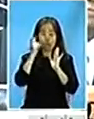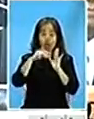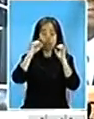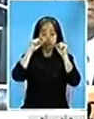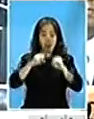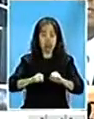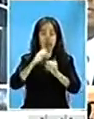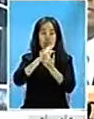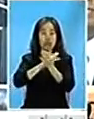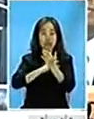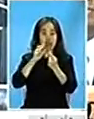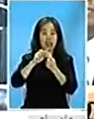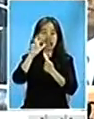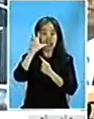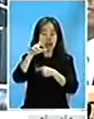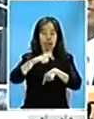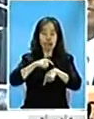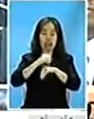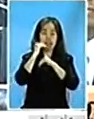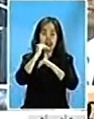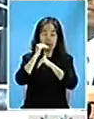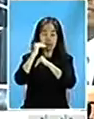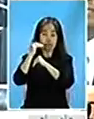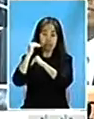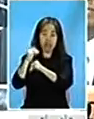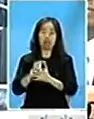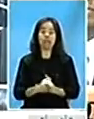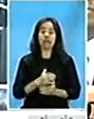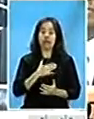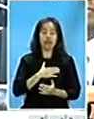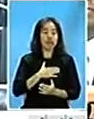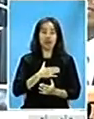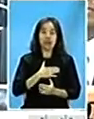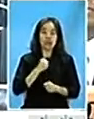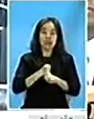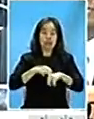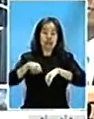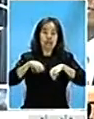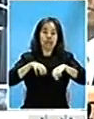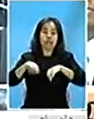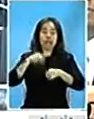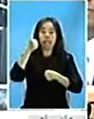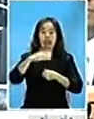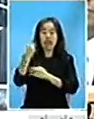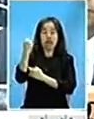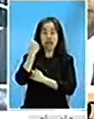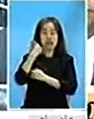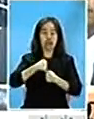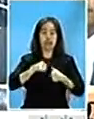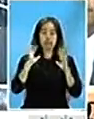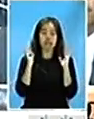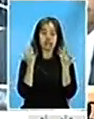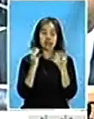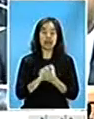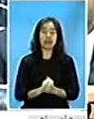าระ3ภายในเวลาเท่านั้นเท่านี้ถ้าเป็นอย่างนั้นเนี่ยกระผมไม่สามารถดำเนินการที่อยู่นอกเหนืออำนาจที่กระผมจะกระท